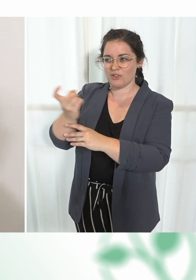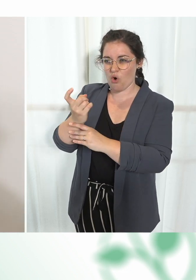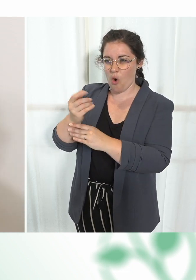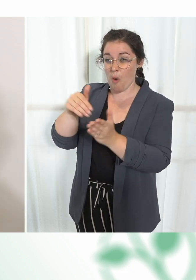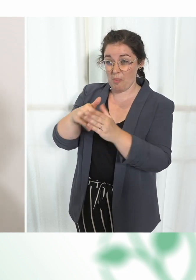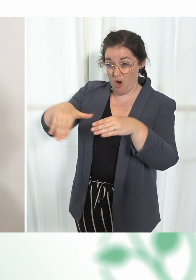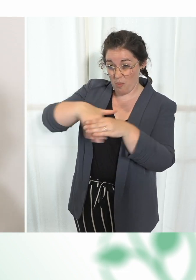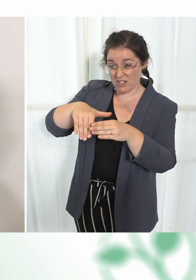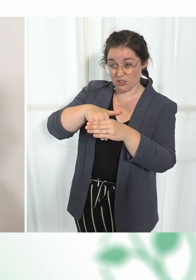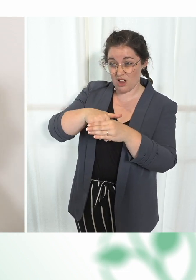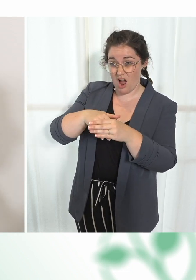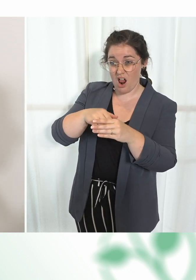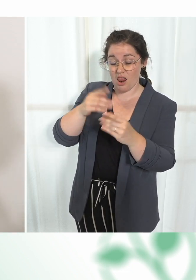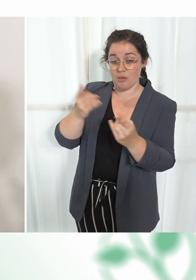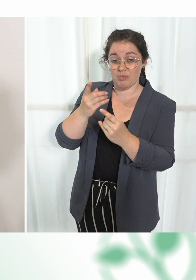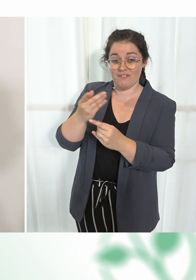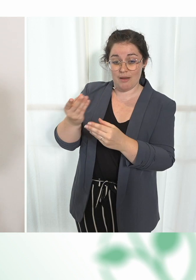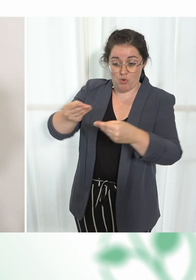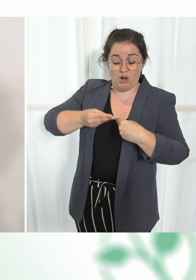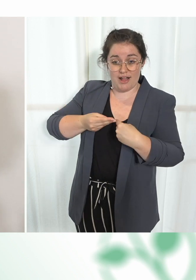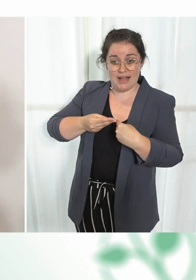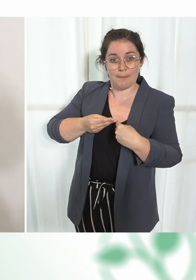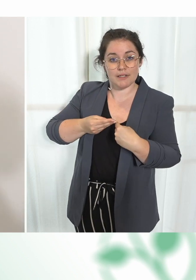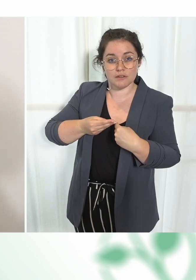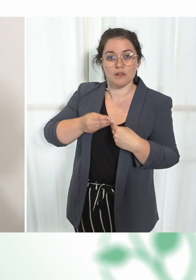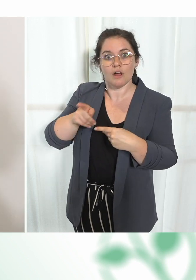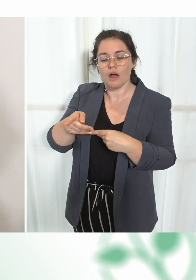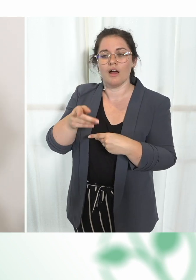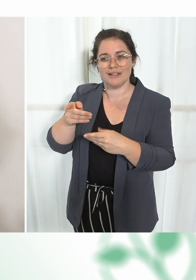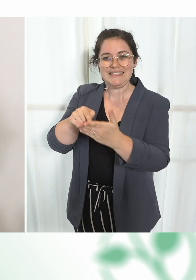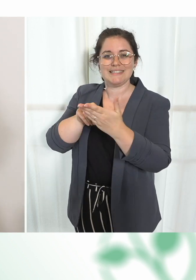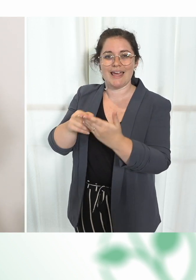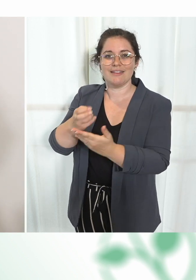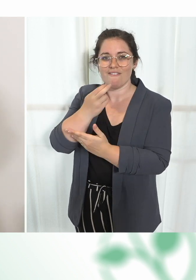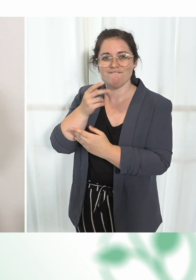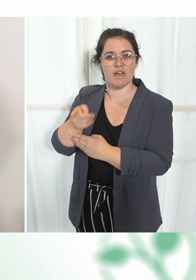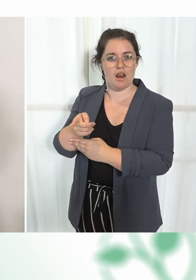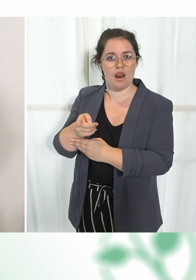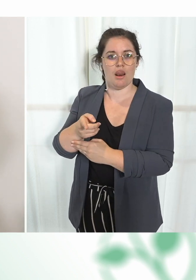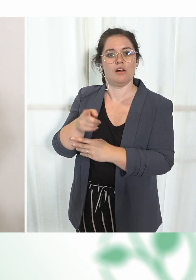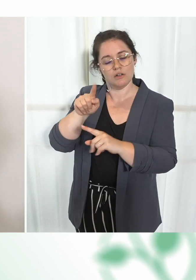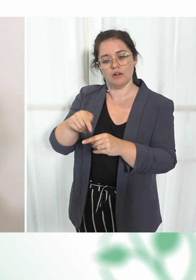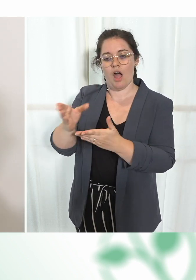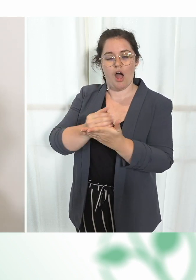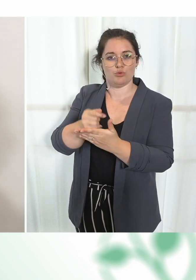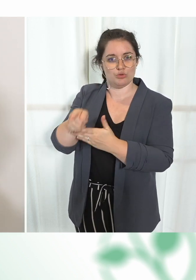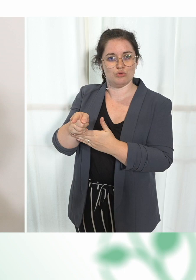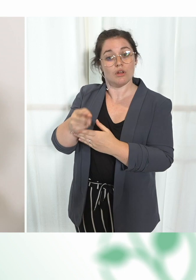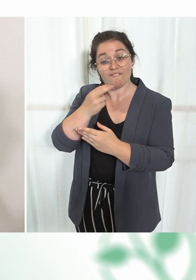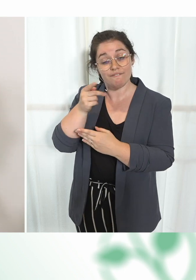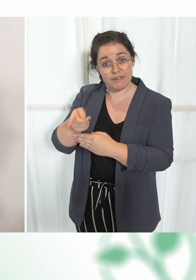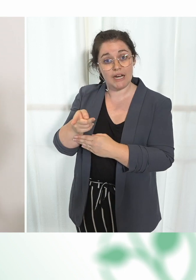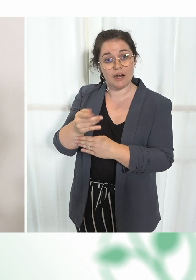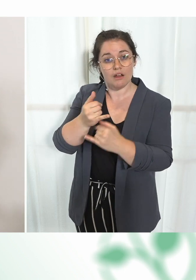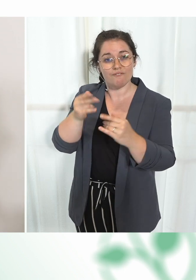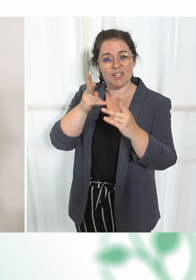sie schon bei dir bewirbt, dann ist man ja auch wieder, was man heute schon öfters gehört haben, die wollen. Und ich glaube, das muss man dann nutzen, dass man sagt, okay, da will jemand, wie